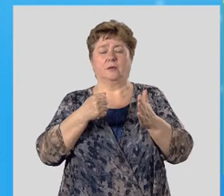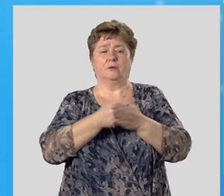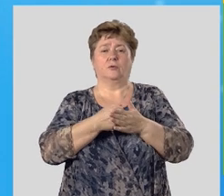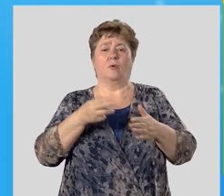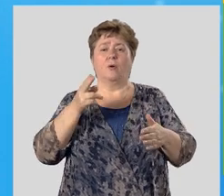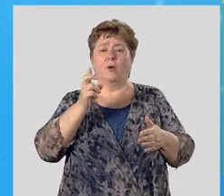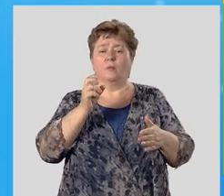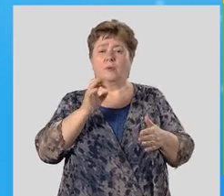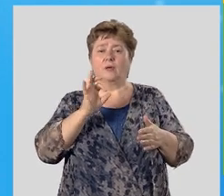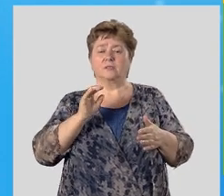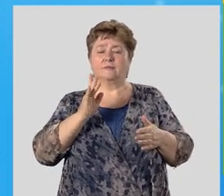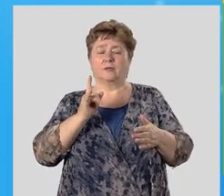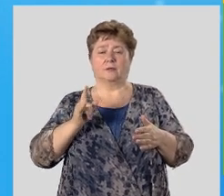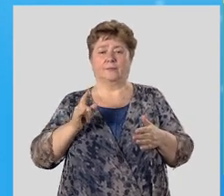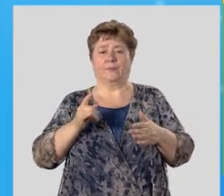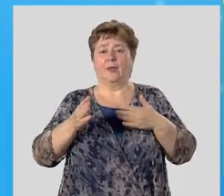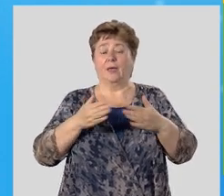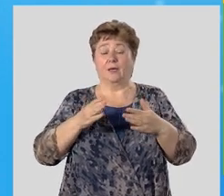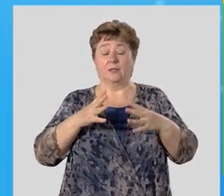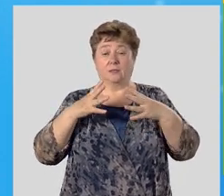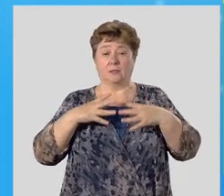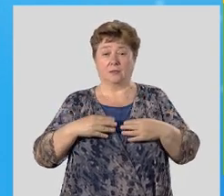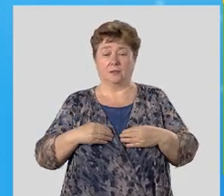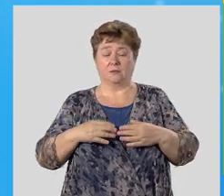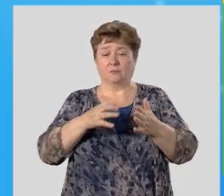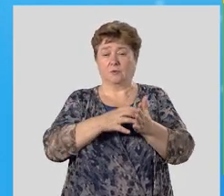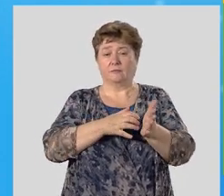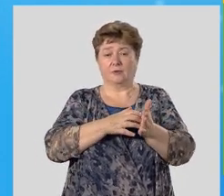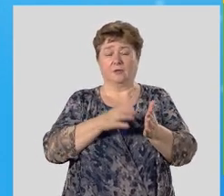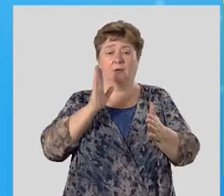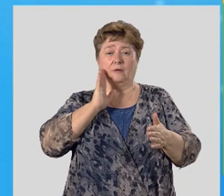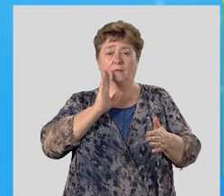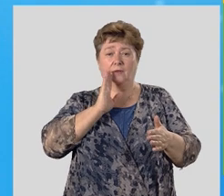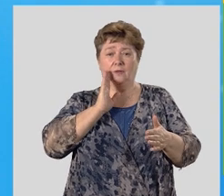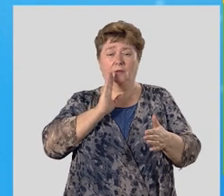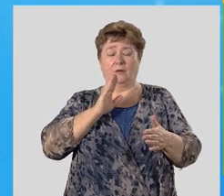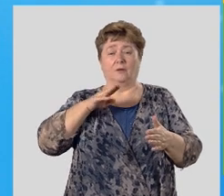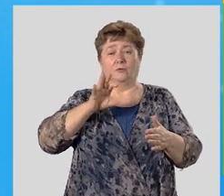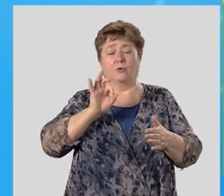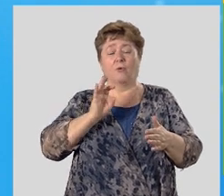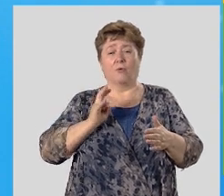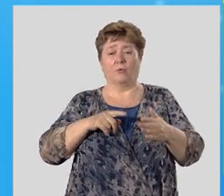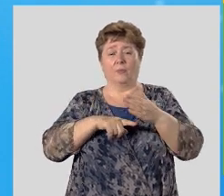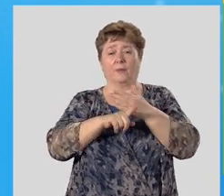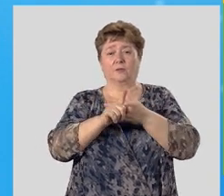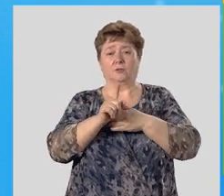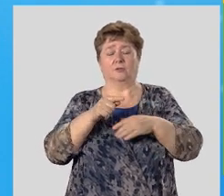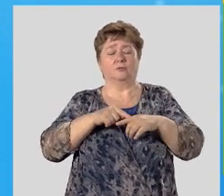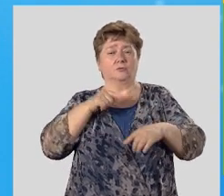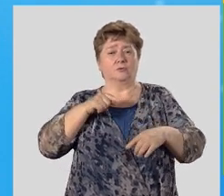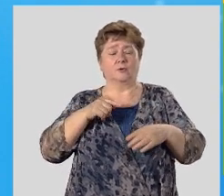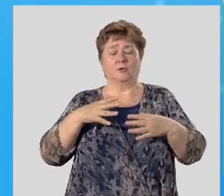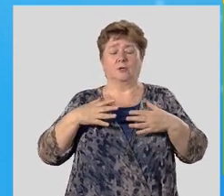биосферы. Например, если организму не хватает воды, то он начинает